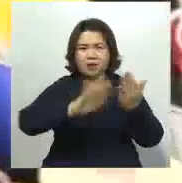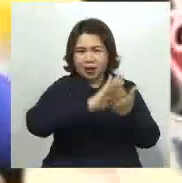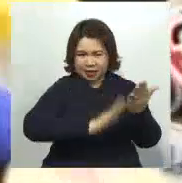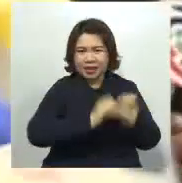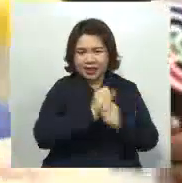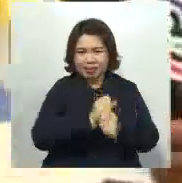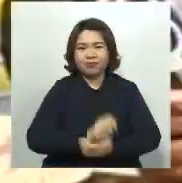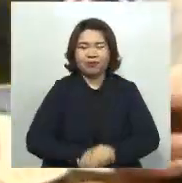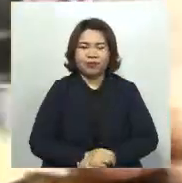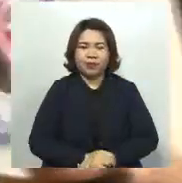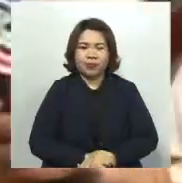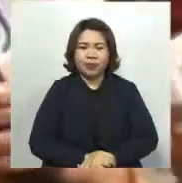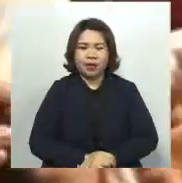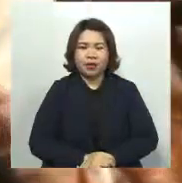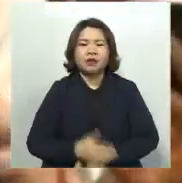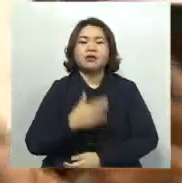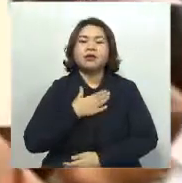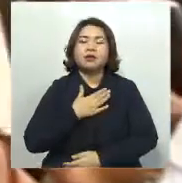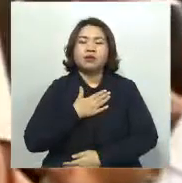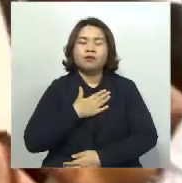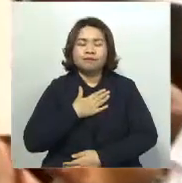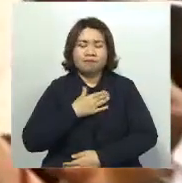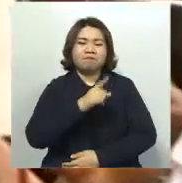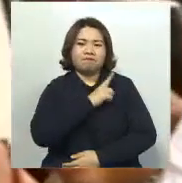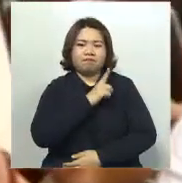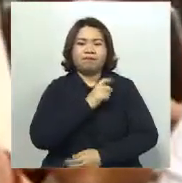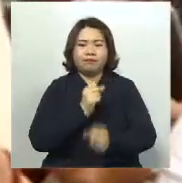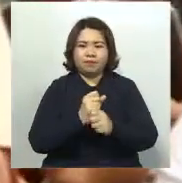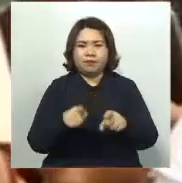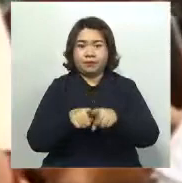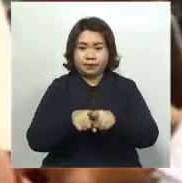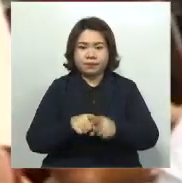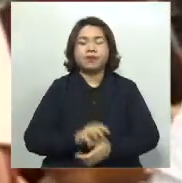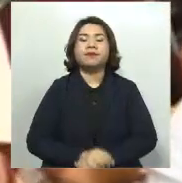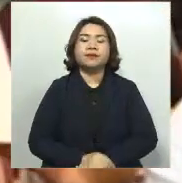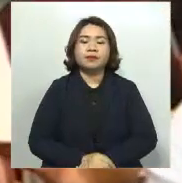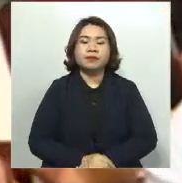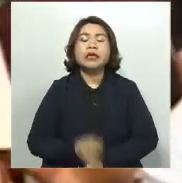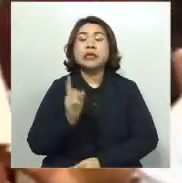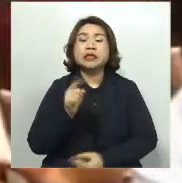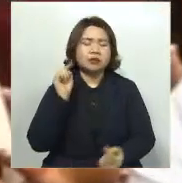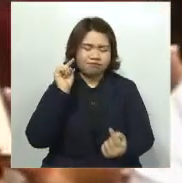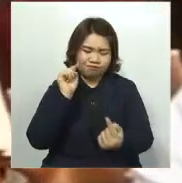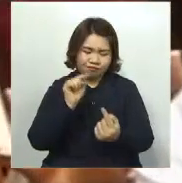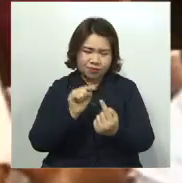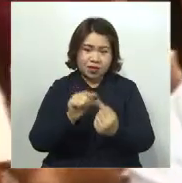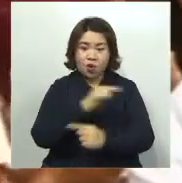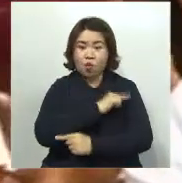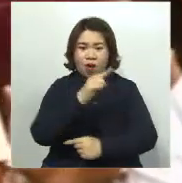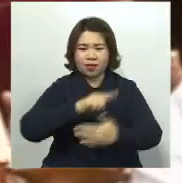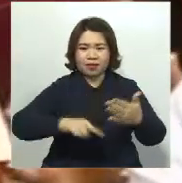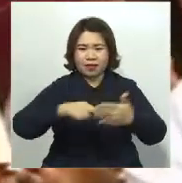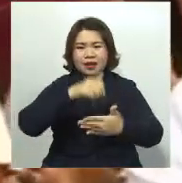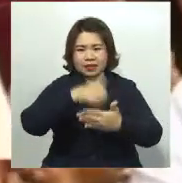เพราะเราในฐานะของผมเนี่ยผมรู้สึกว่าผมก็มีหน้าที่อย่างอื่นต้องทำอยู่ด้วยแต่นี่เมื่อวันมันมาถึงวันเลือกตั้งเราก็ต้องมาใช้สิทธิ์ของเ